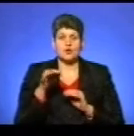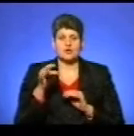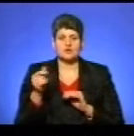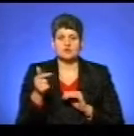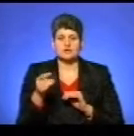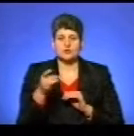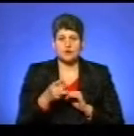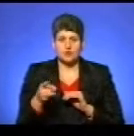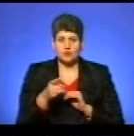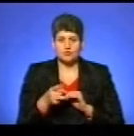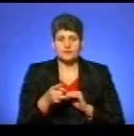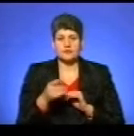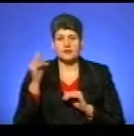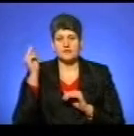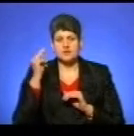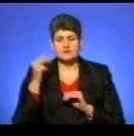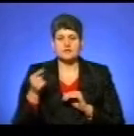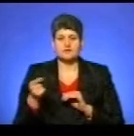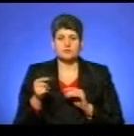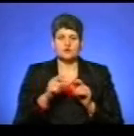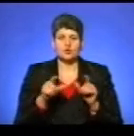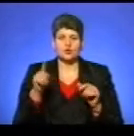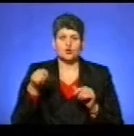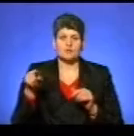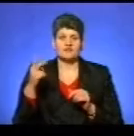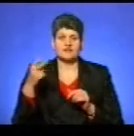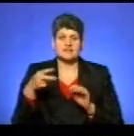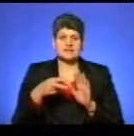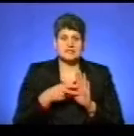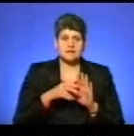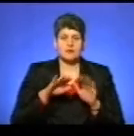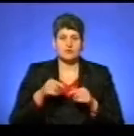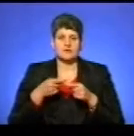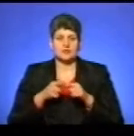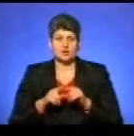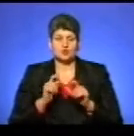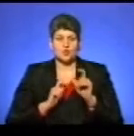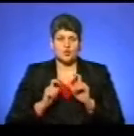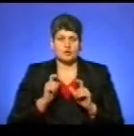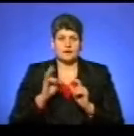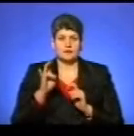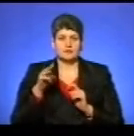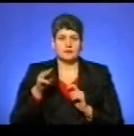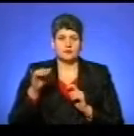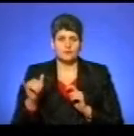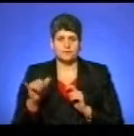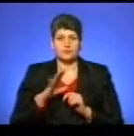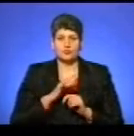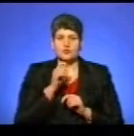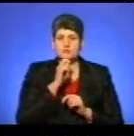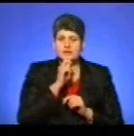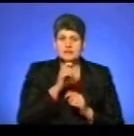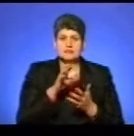району на Тернопільщині. Навчався у Тернопільській школі номер 27, потім у технічному коледжі ТНТУ. Працював кореспондентом,